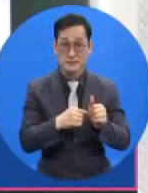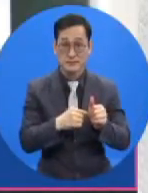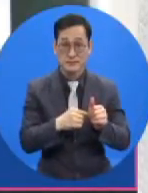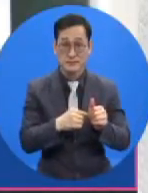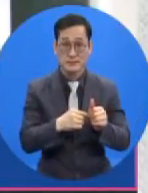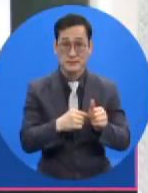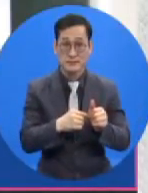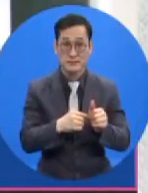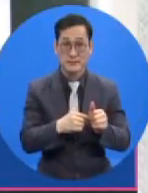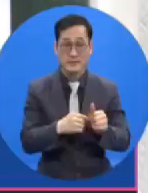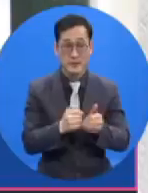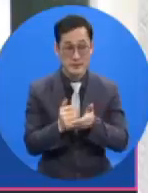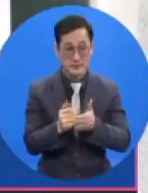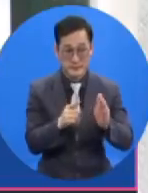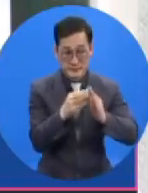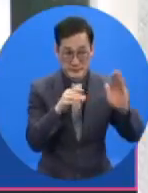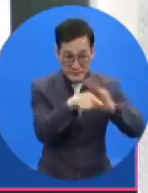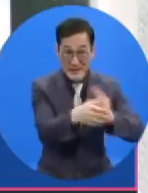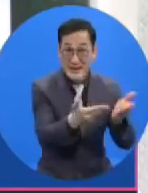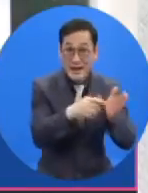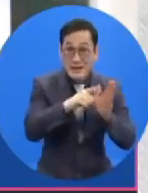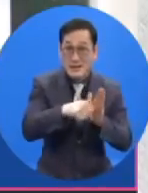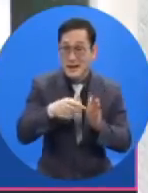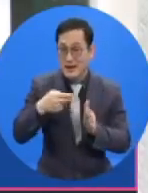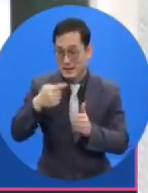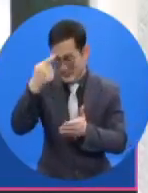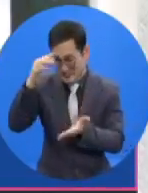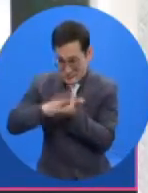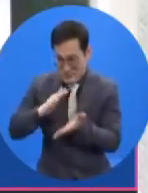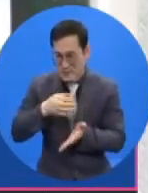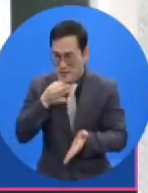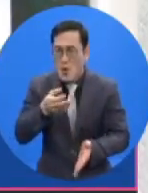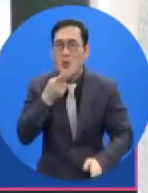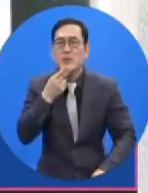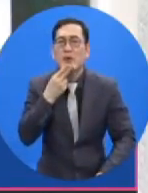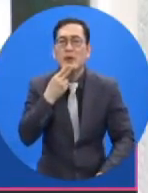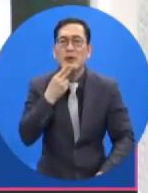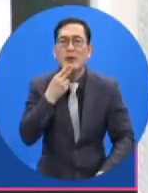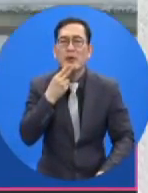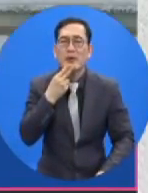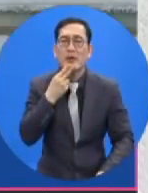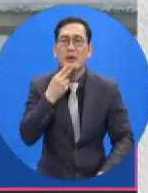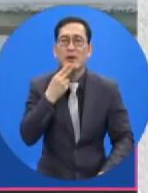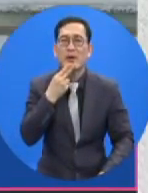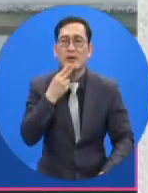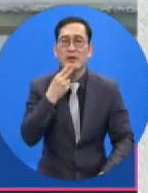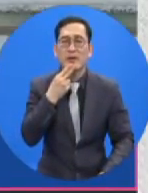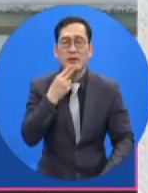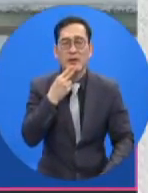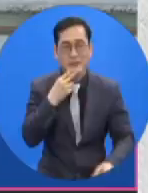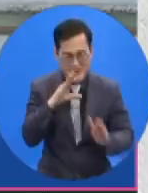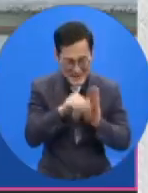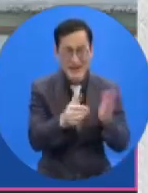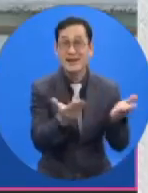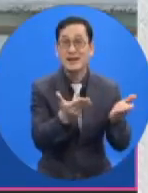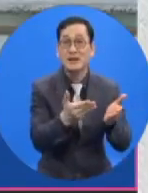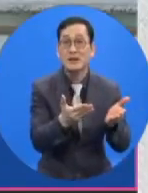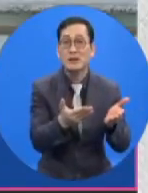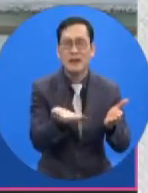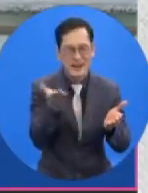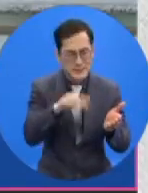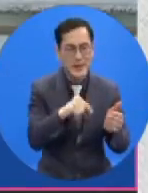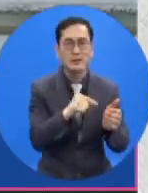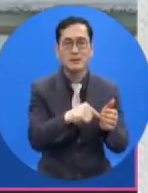문자 공지를 했다라고 알고 있는데 앞서 말씀드린 것처럼 이 기간에도 충분히 전파 가능성이 높습니다. 그리고